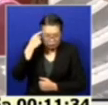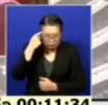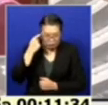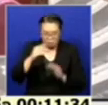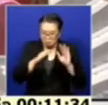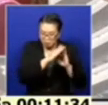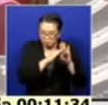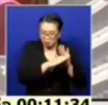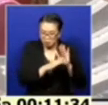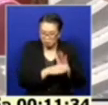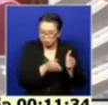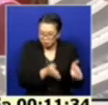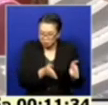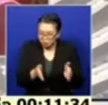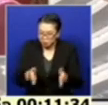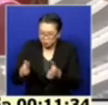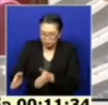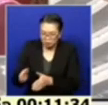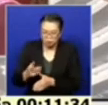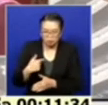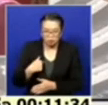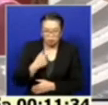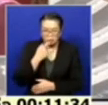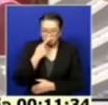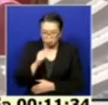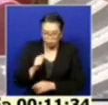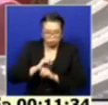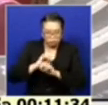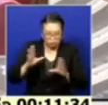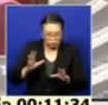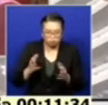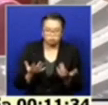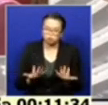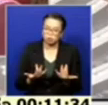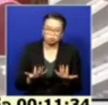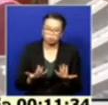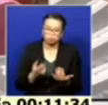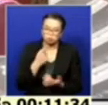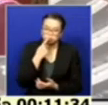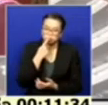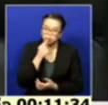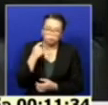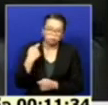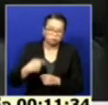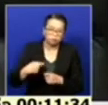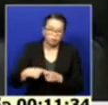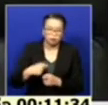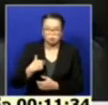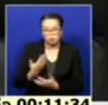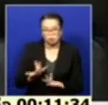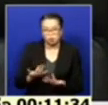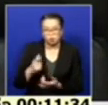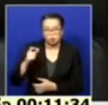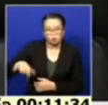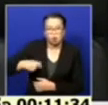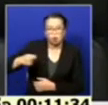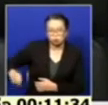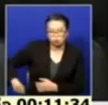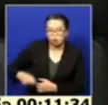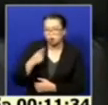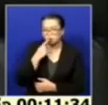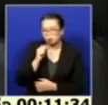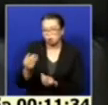ข้อเท็จจริงที่เกิดขึ้นจริงๆนะและไม่อยู่ในข่ายที่จะไปพยากรณ์คาดเดาล่วงหน้านะครับว่